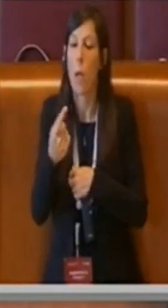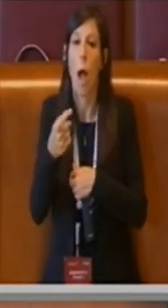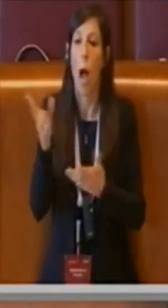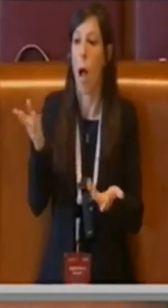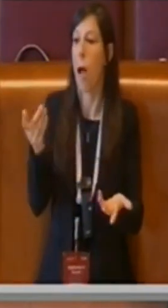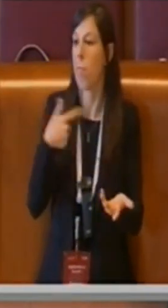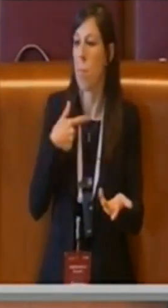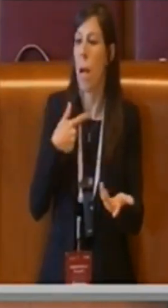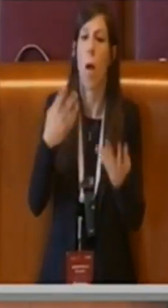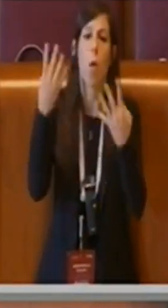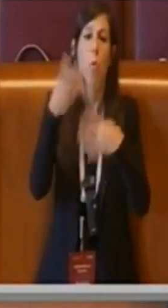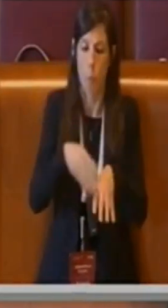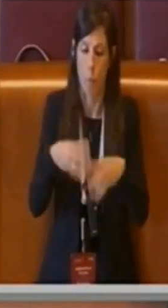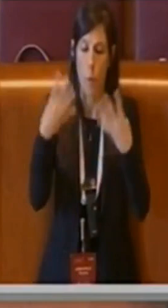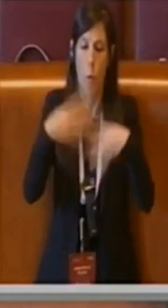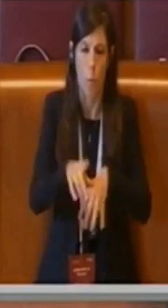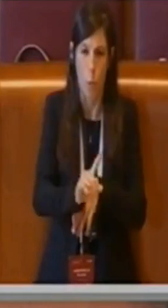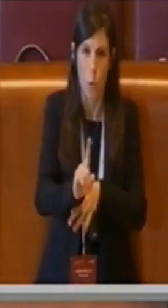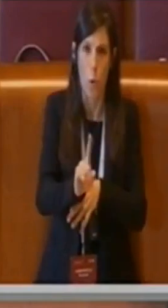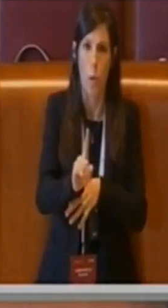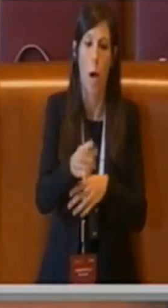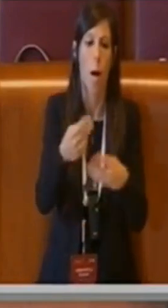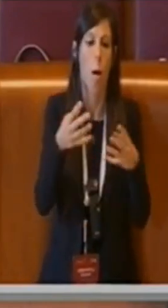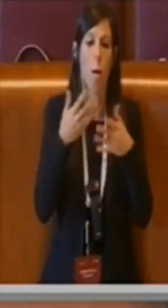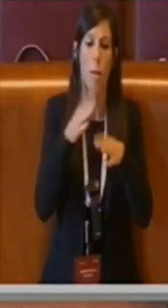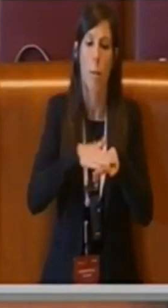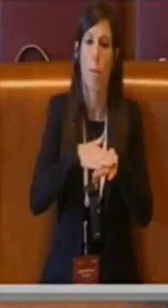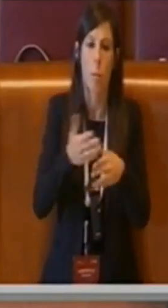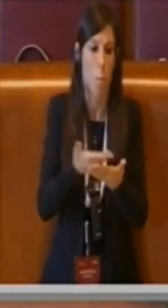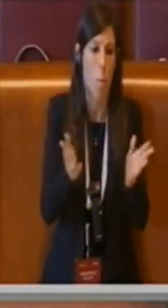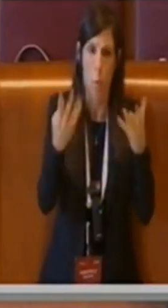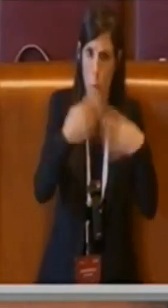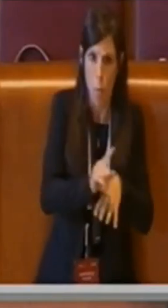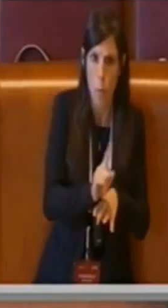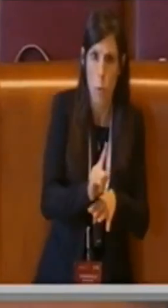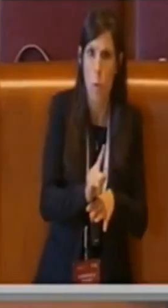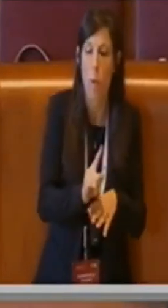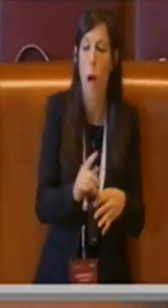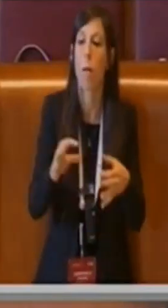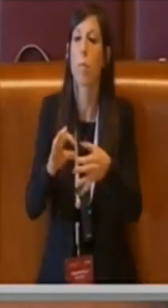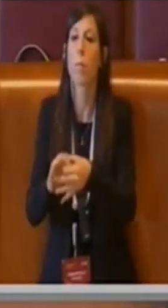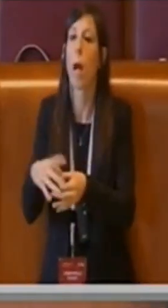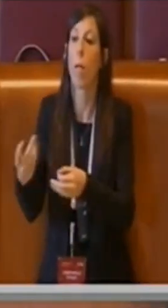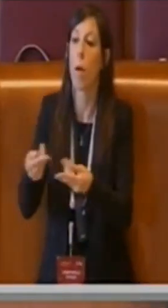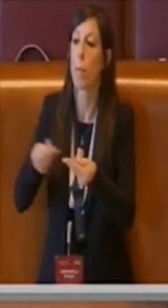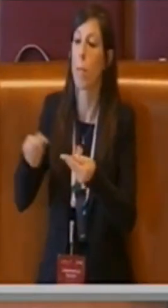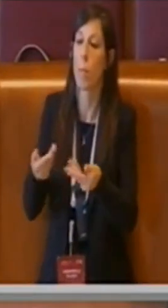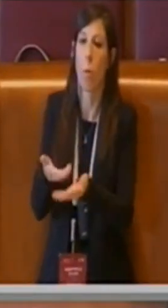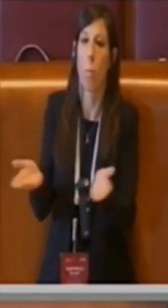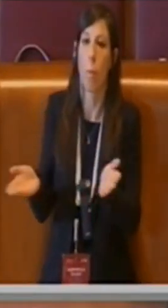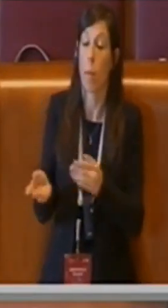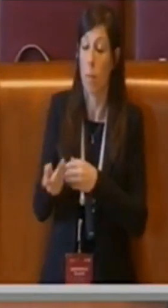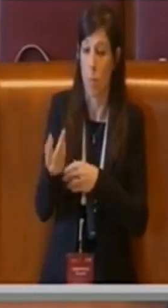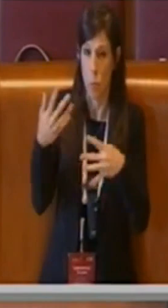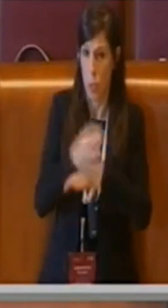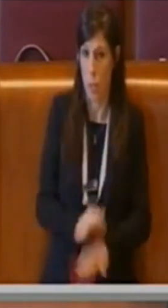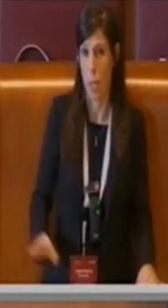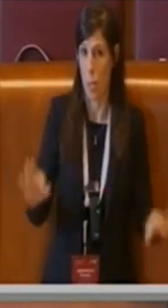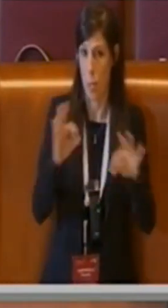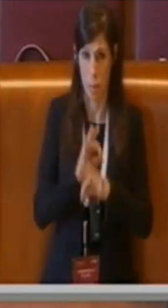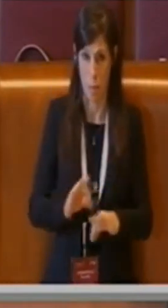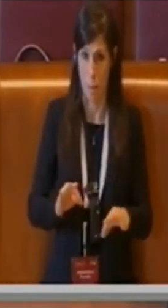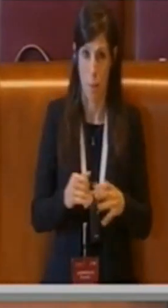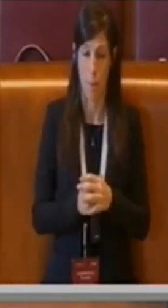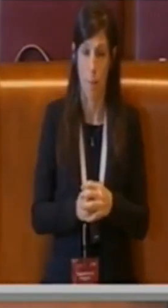pubblico esclusivamente alla società pubblica che oggi esercita questo servizio. Io